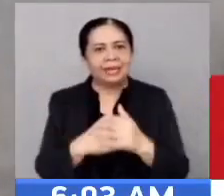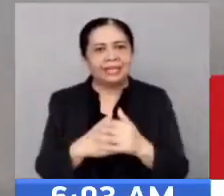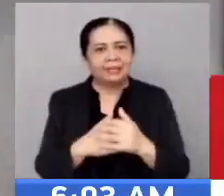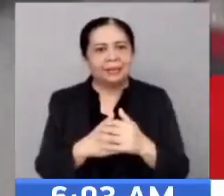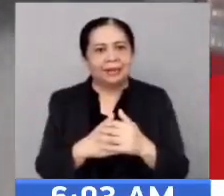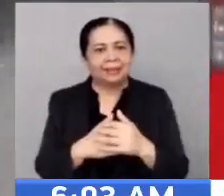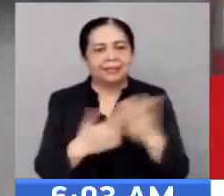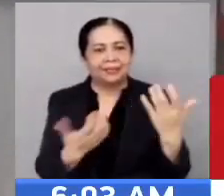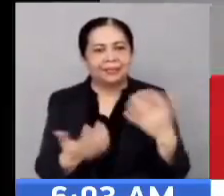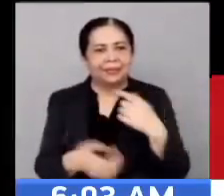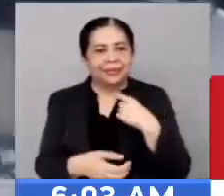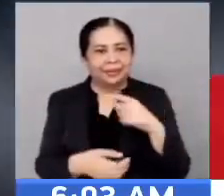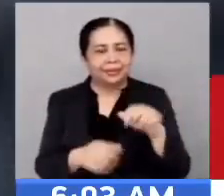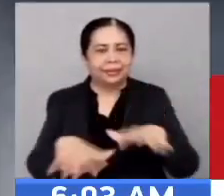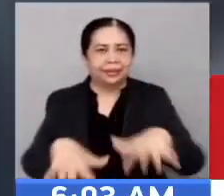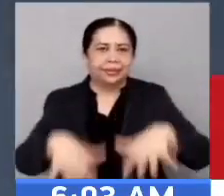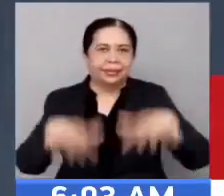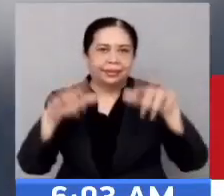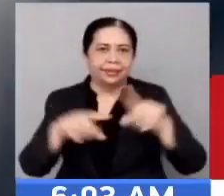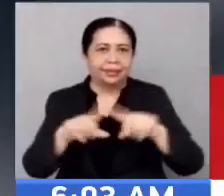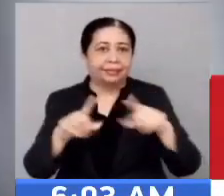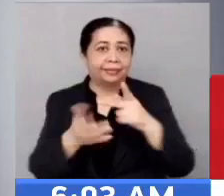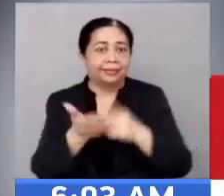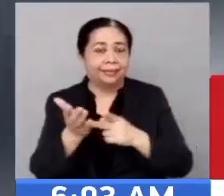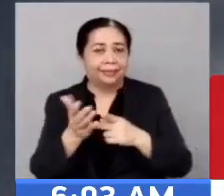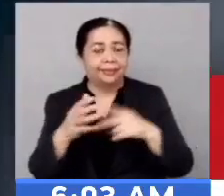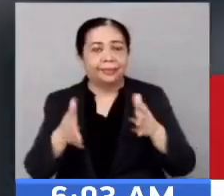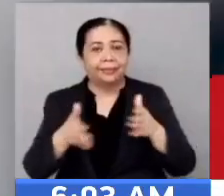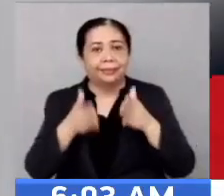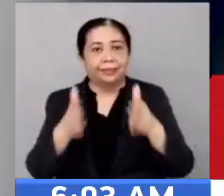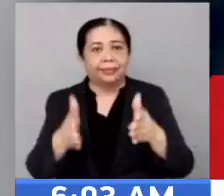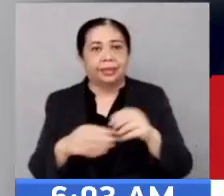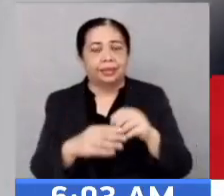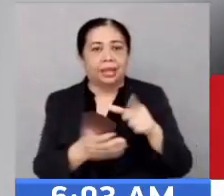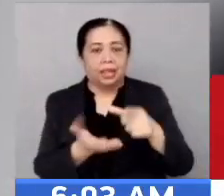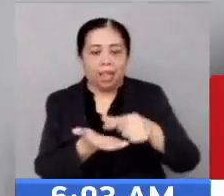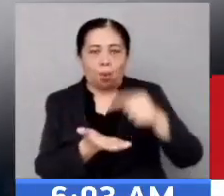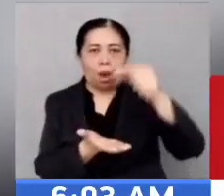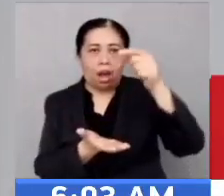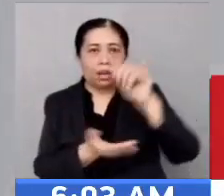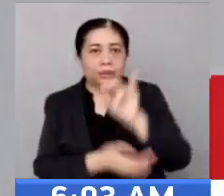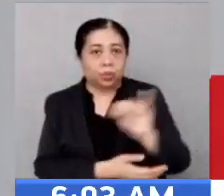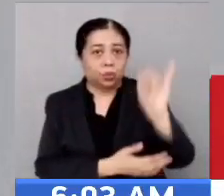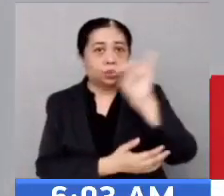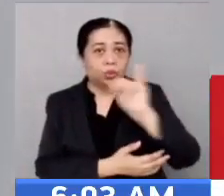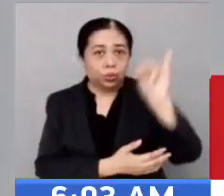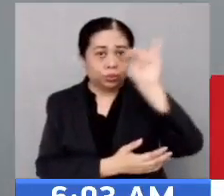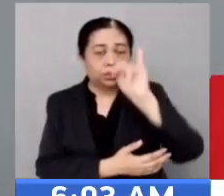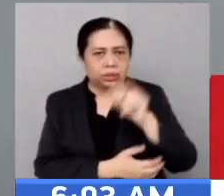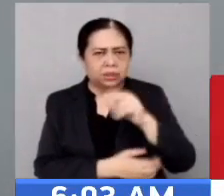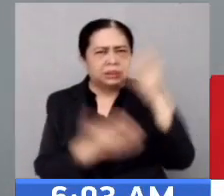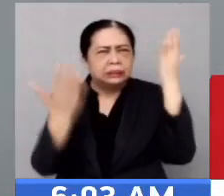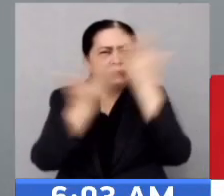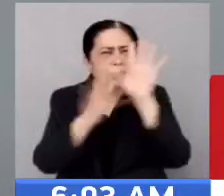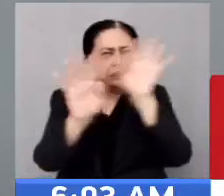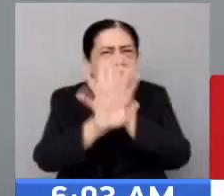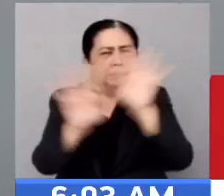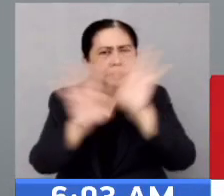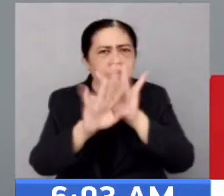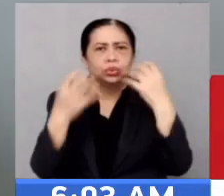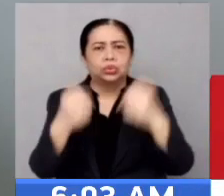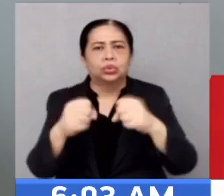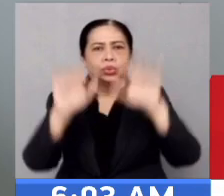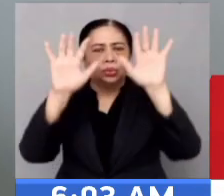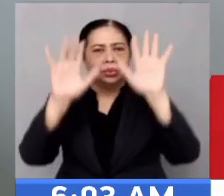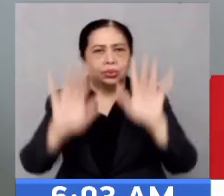na binaha ang ilang kalsada. Habang sa Lawag, Ilocos Norte, halos mag-zero visibility dahil sa lakas ng ulan. Ayon sa